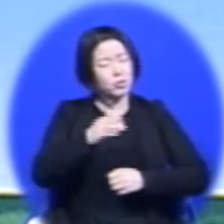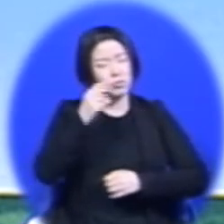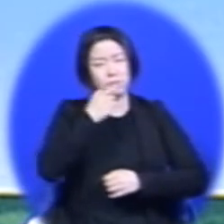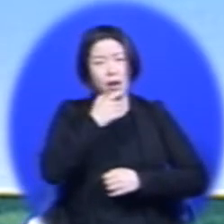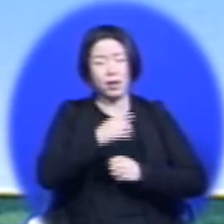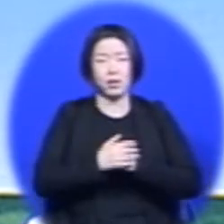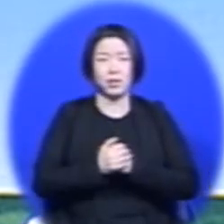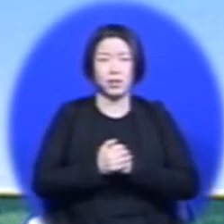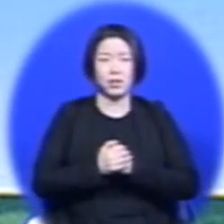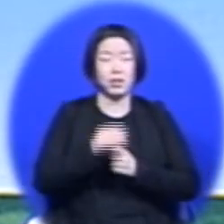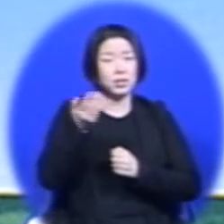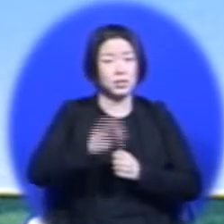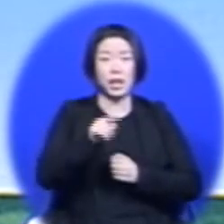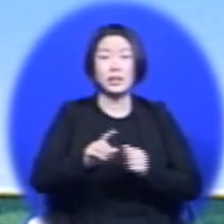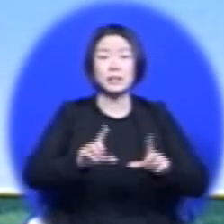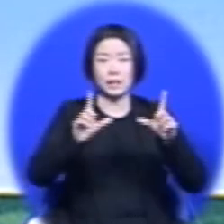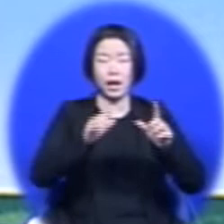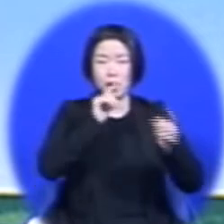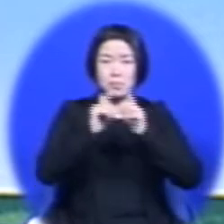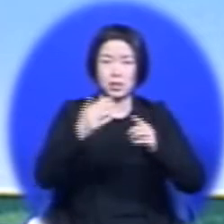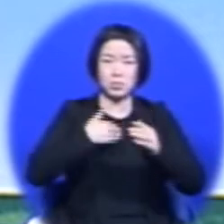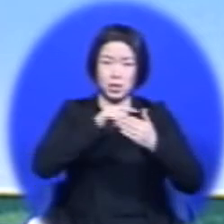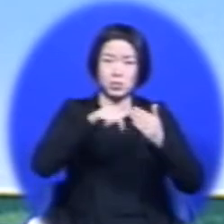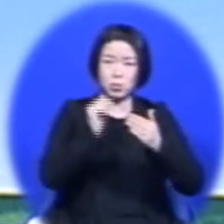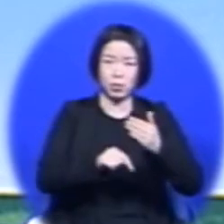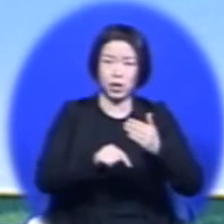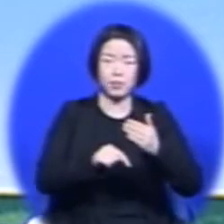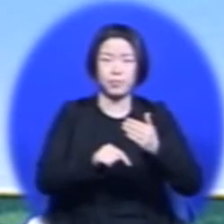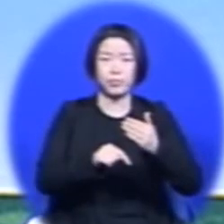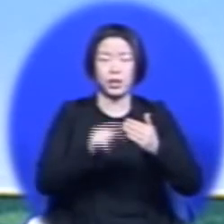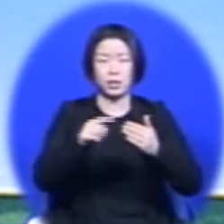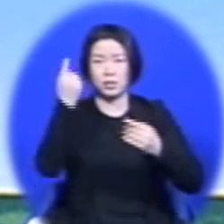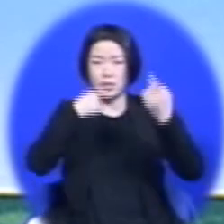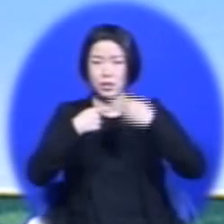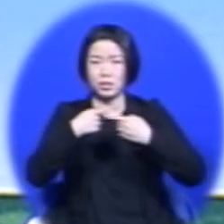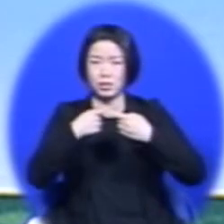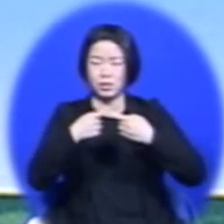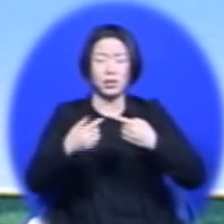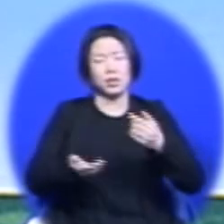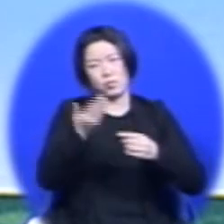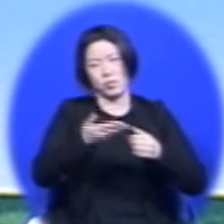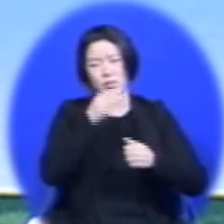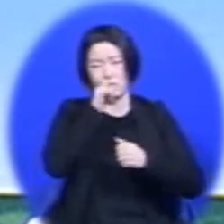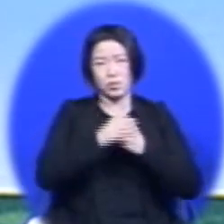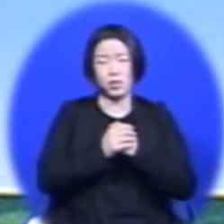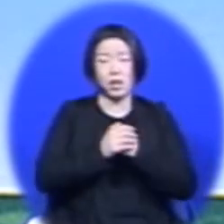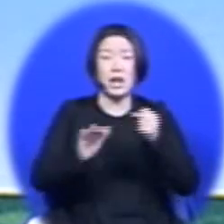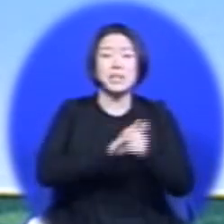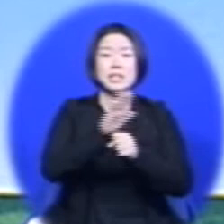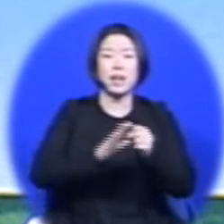그런데 그날 말씀이 제 속에 그 상처를 건드렸어요. 사랑하는